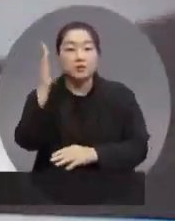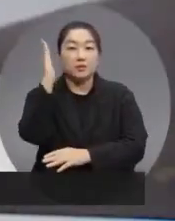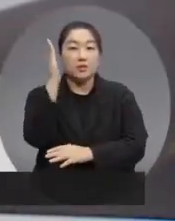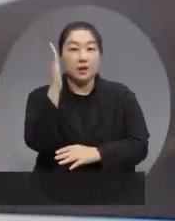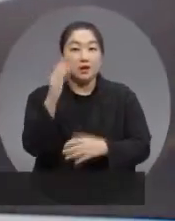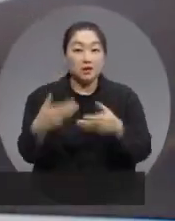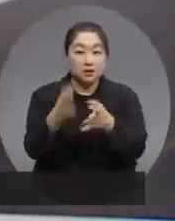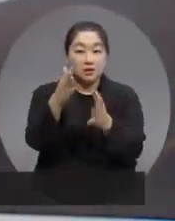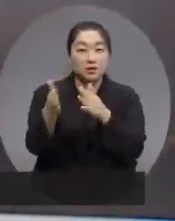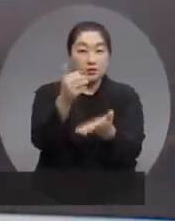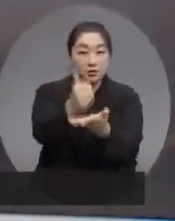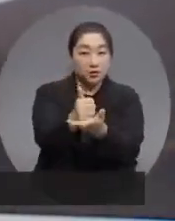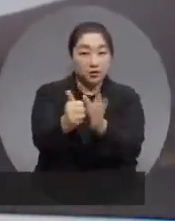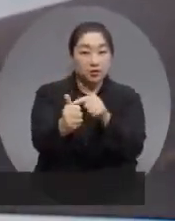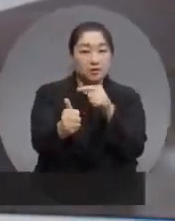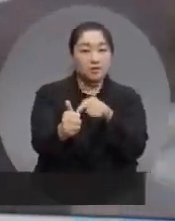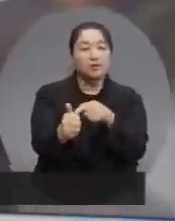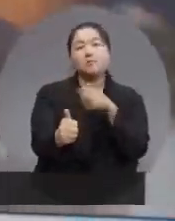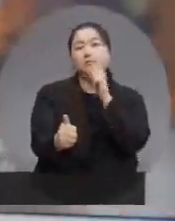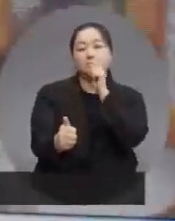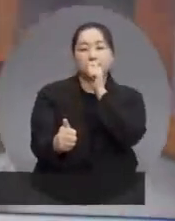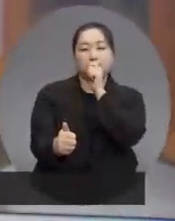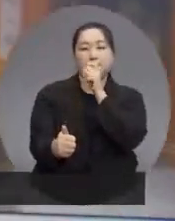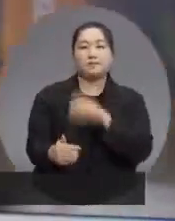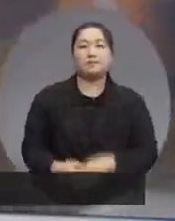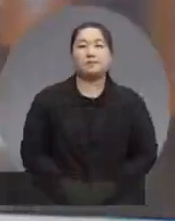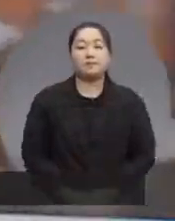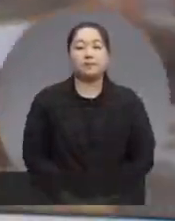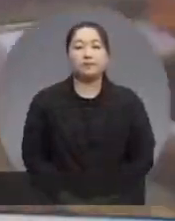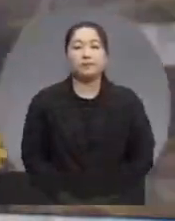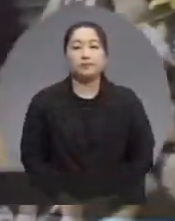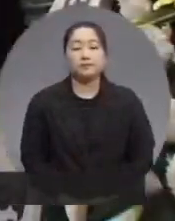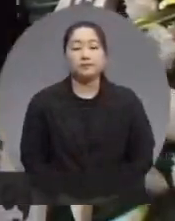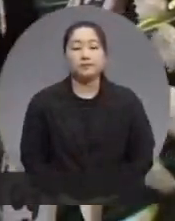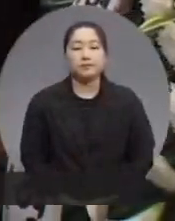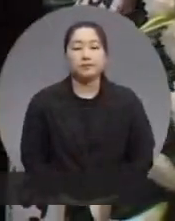말을 아꼈습니다. 정재영 기자입니다.